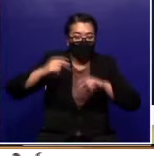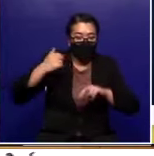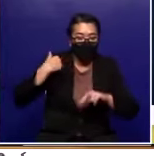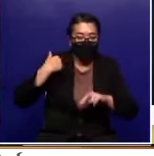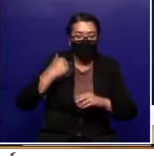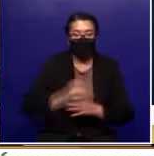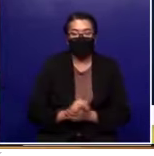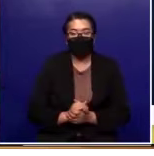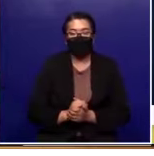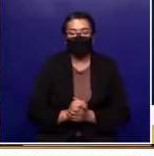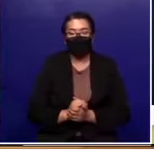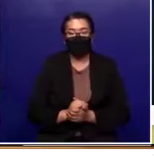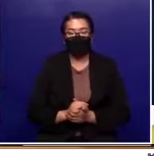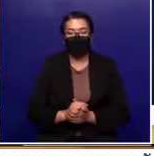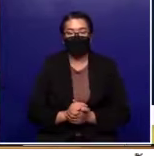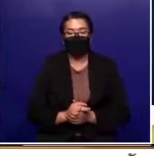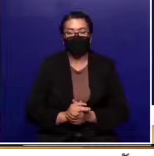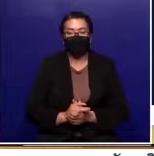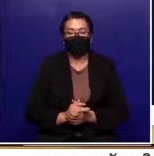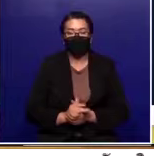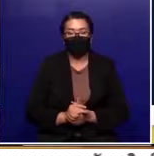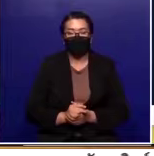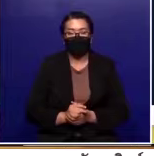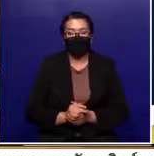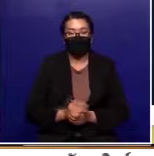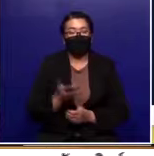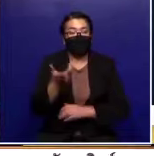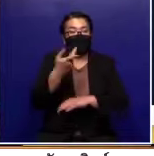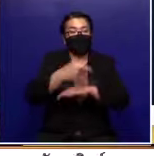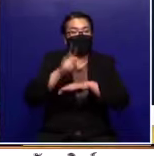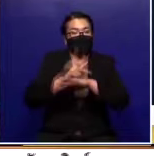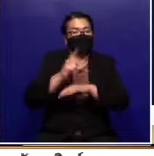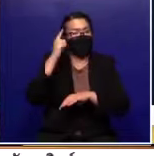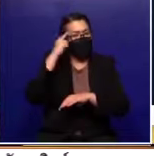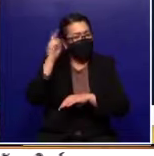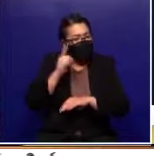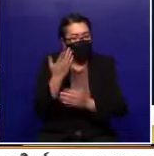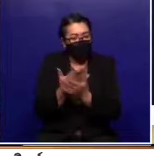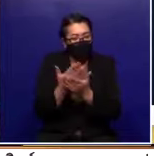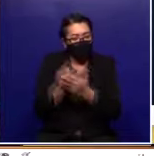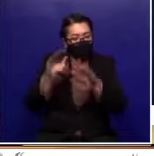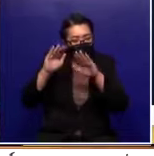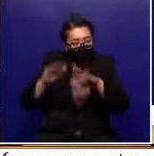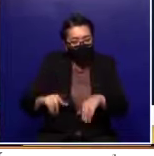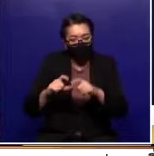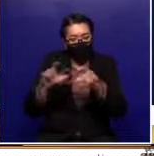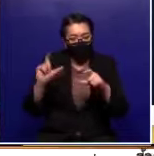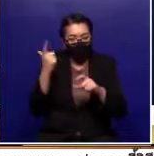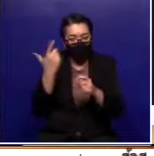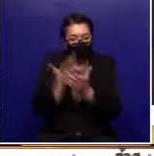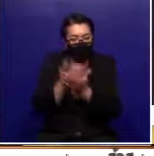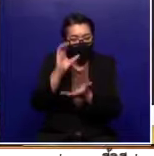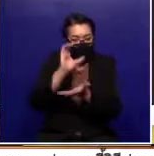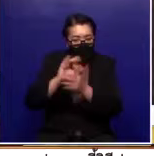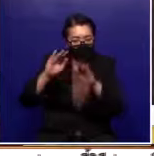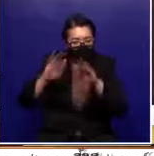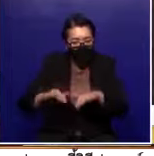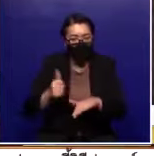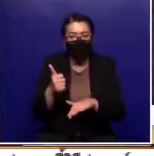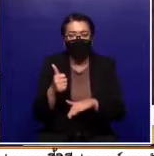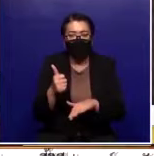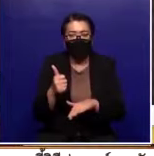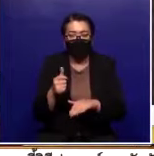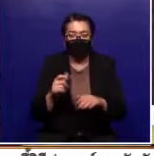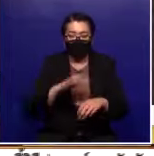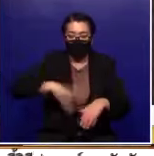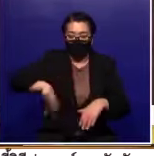ที่เคารพครับท่านคิดได้ไงครับไปลดงบบัตรทองในยามที่โรคระบาดประชาชนใช้บัตร